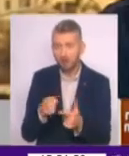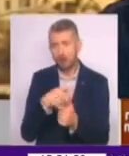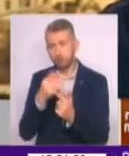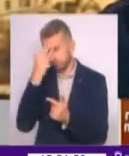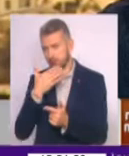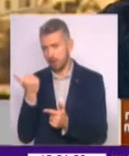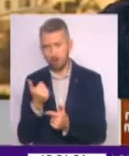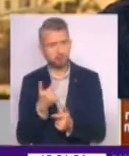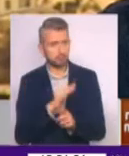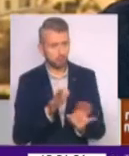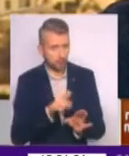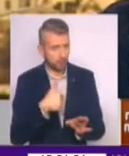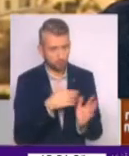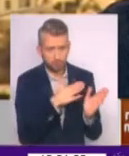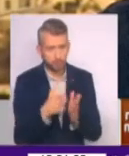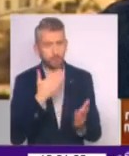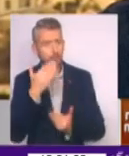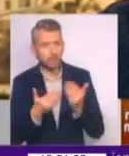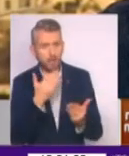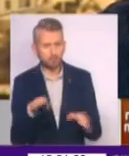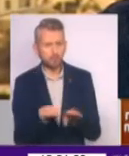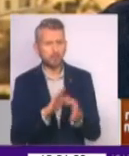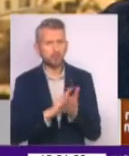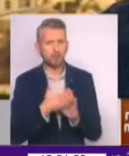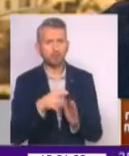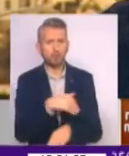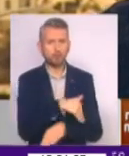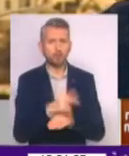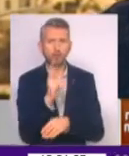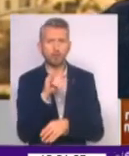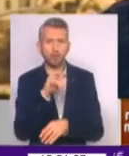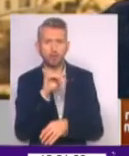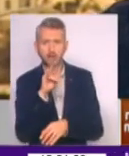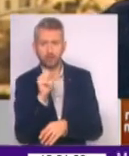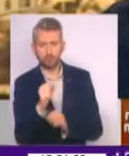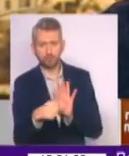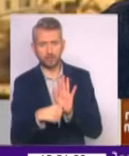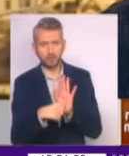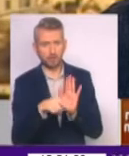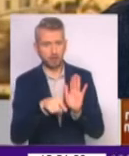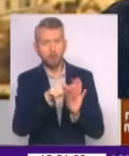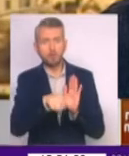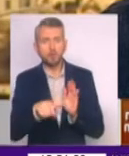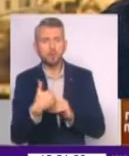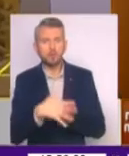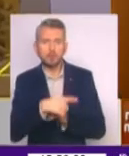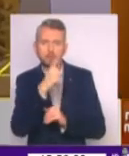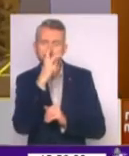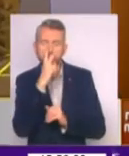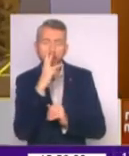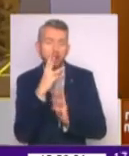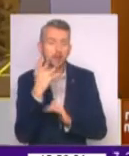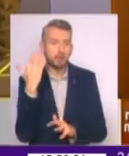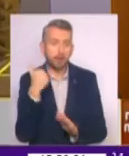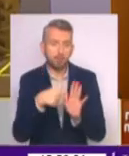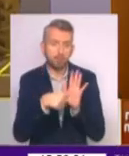постійно звертаємось. Ну, така ж подібна ситуація по Кулібіна 6. Угу, угу. Там, ну, люди вже місяцями,